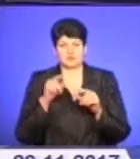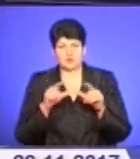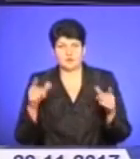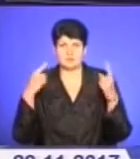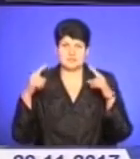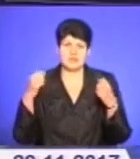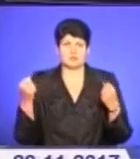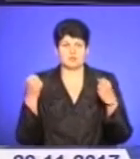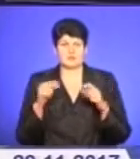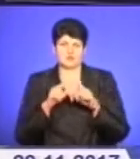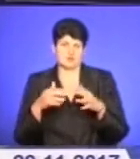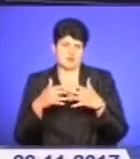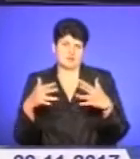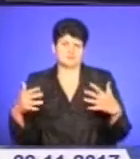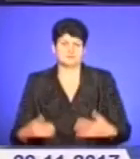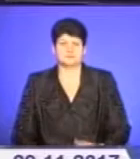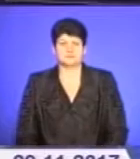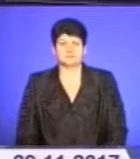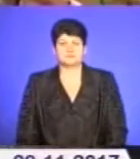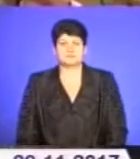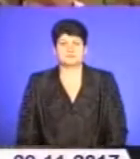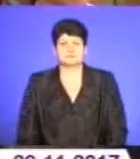чи спортивні школи. Більше далі у сюжеті.